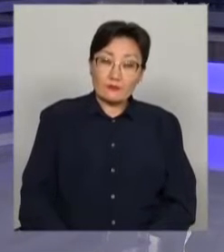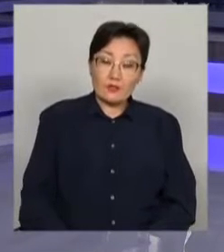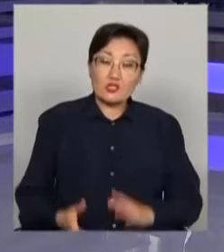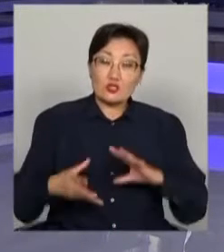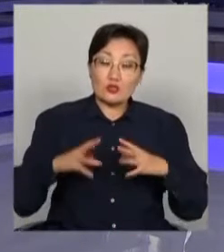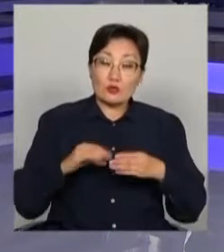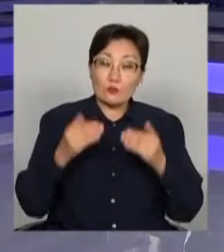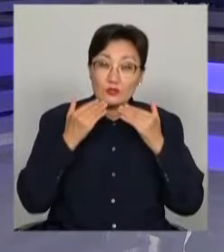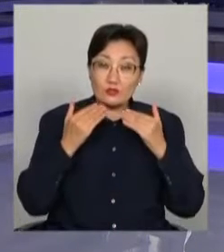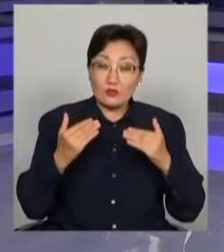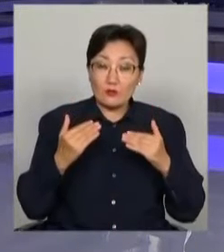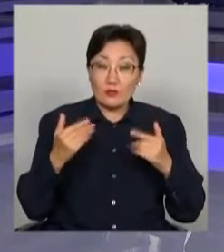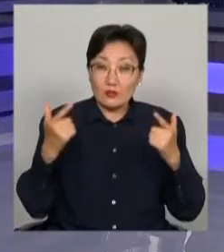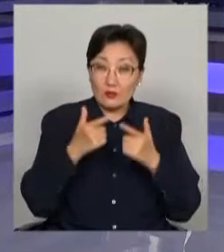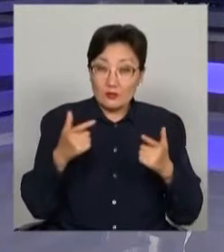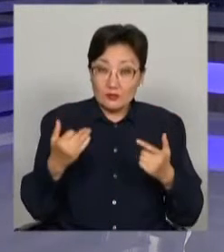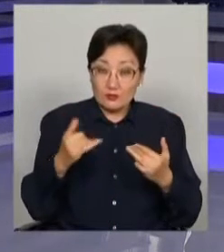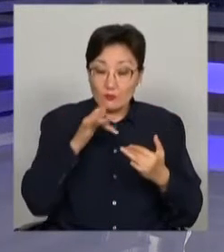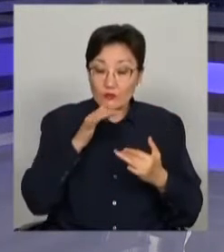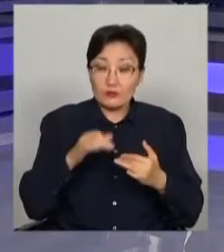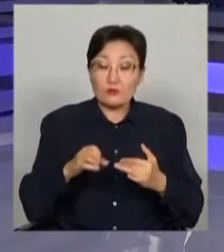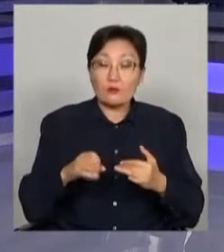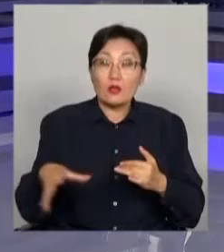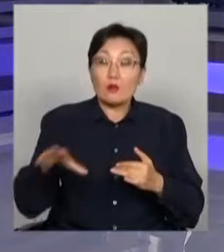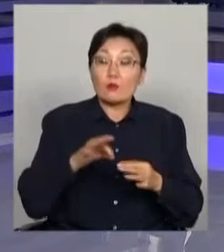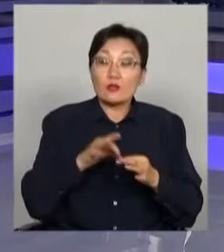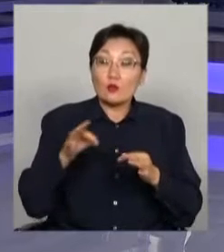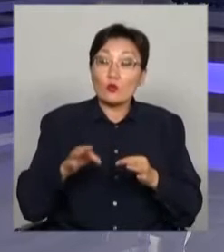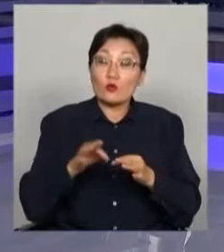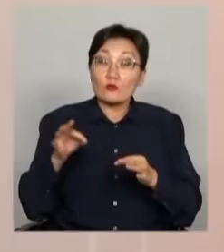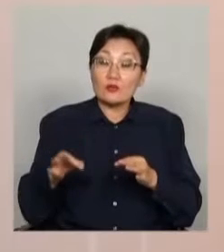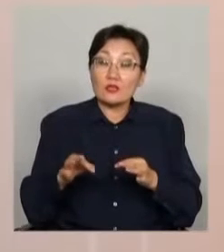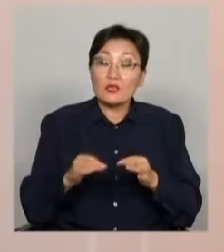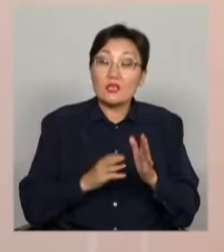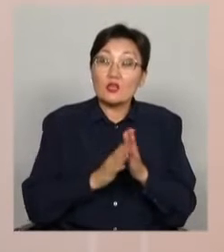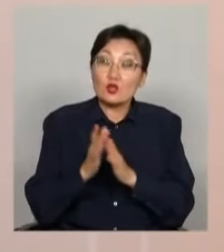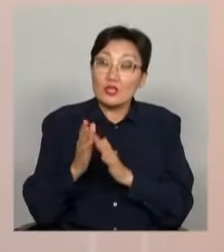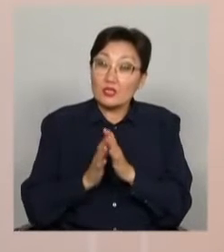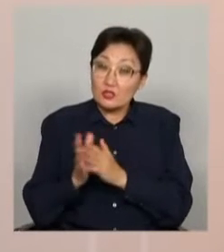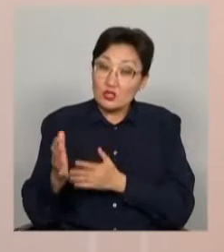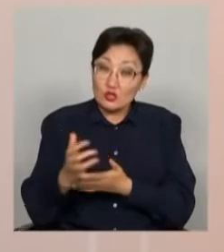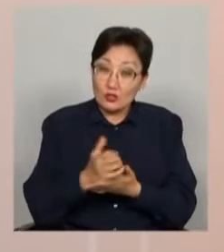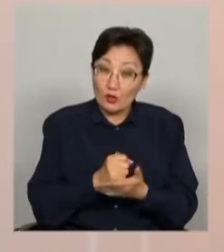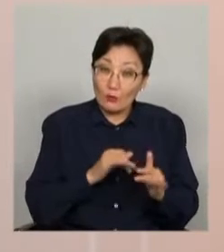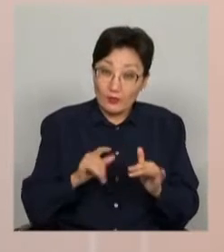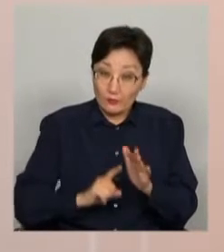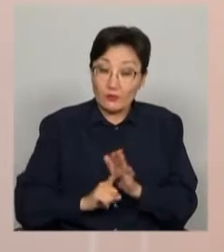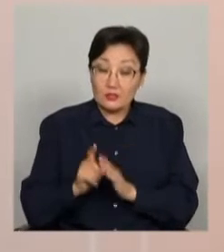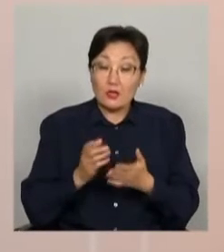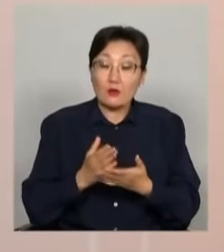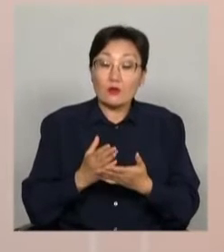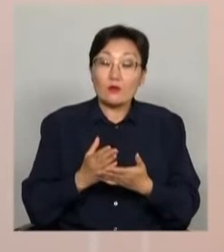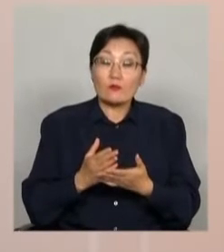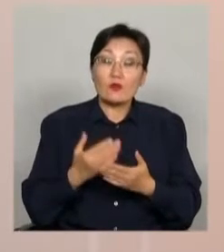Жалпы соңғы директор бойынша қазіргі уақытта еліміздің барлық өңірінде мынау егін жинау науқаны басталып та кетті. Қазір бірақ енді